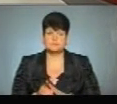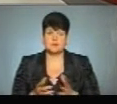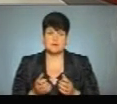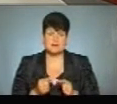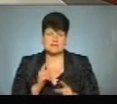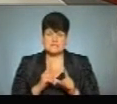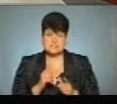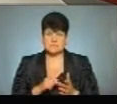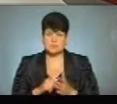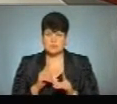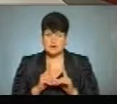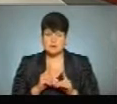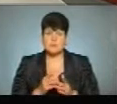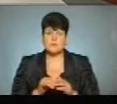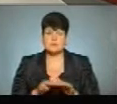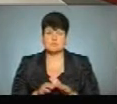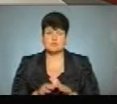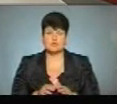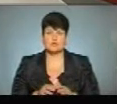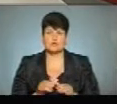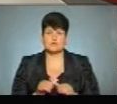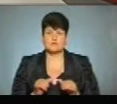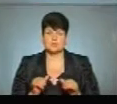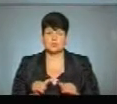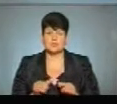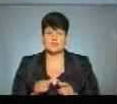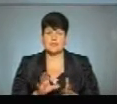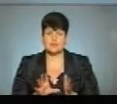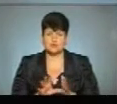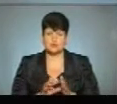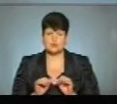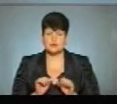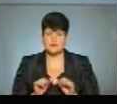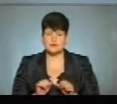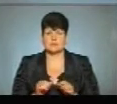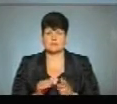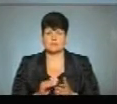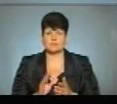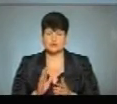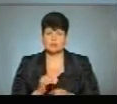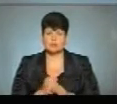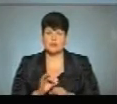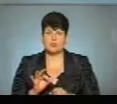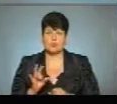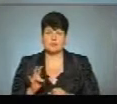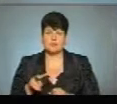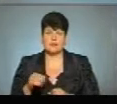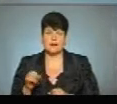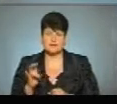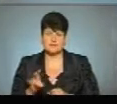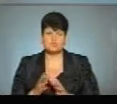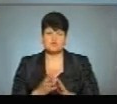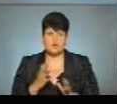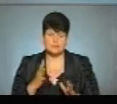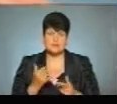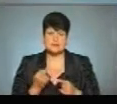прийняли на сесії міської ради концепцію розвитку електронного врядування, де теж прописано, що ми будемо цю якраз онлайн-чергу робити. Тобто ми зараз над цим